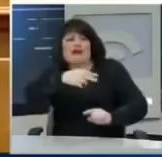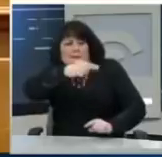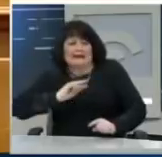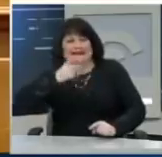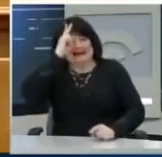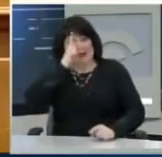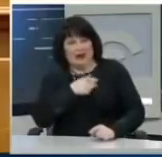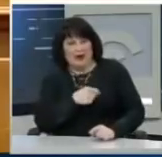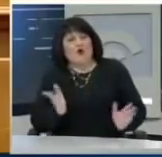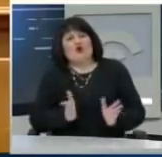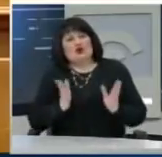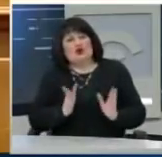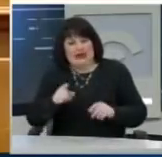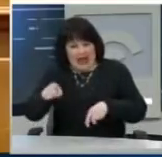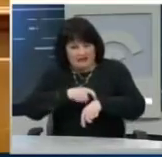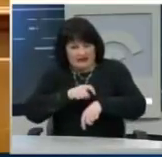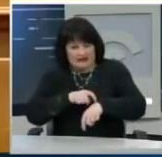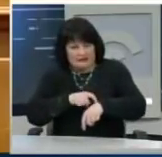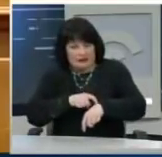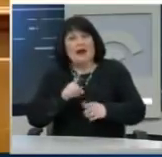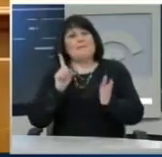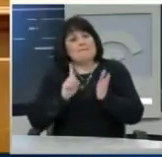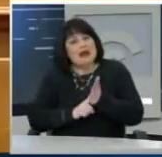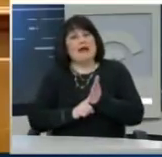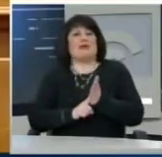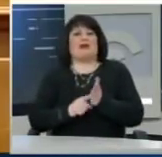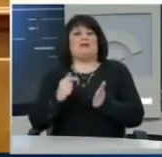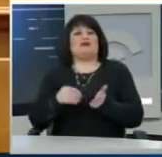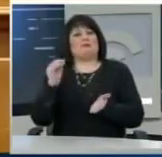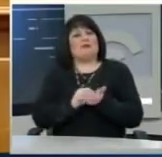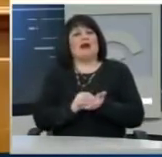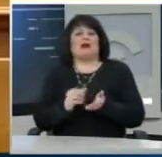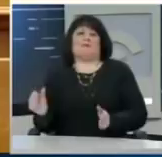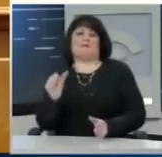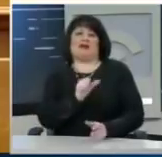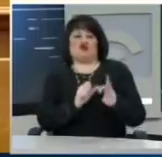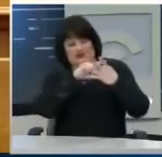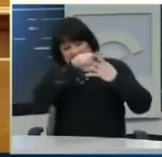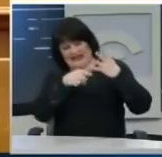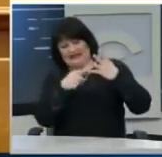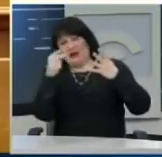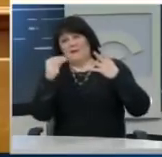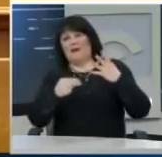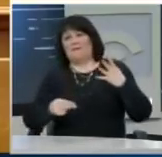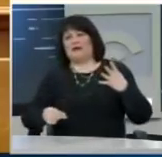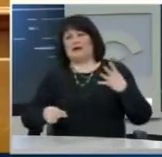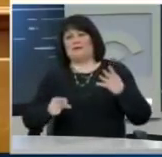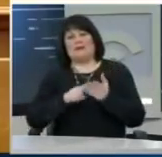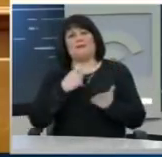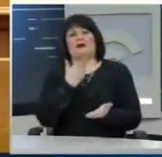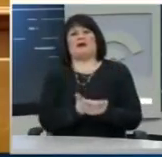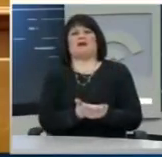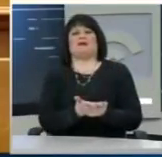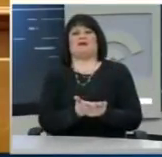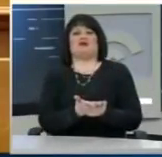απάντηση, αυτή τη φορά θα επανέλθουμε και για τα τέσσερα ζητήματα.